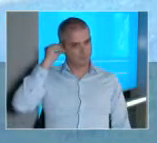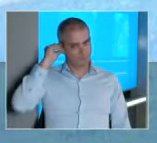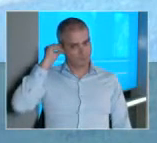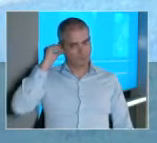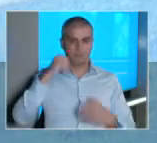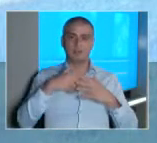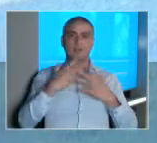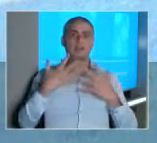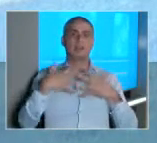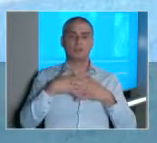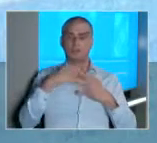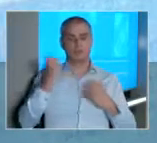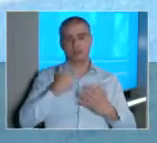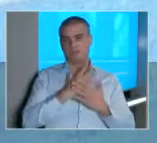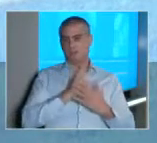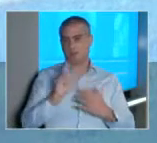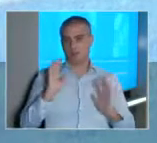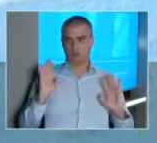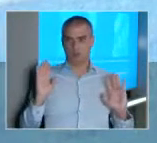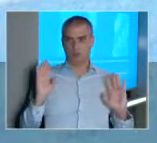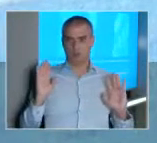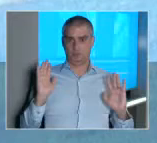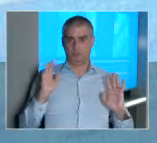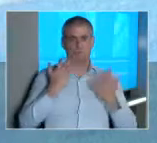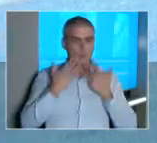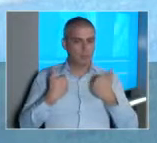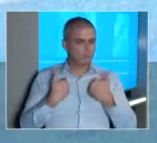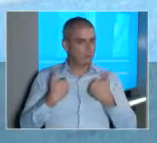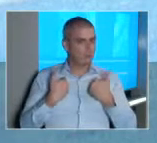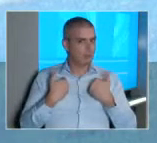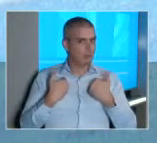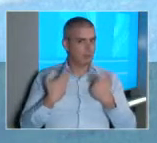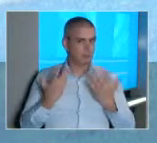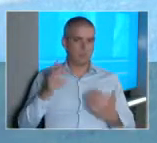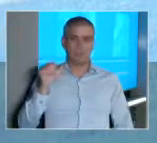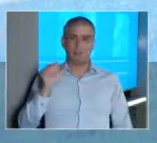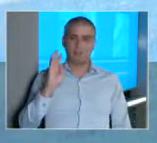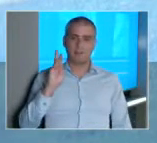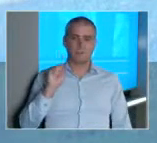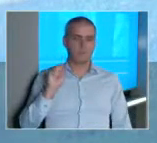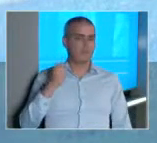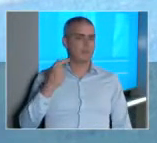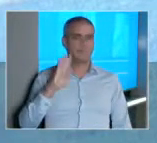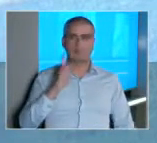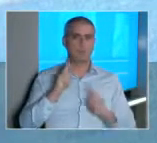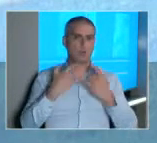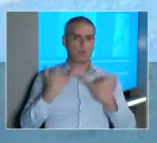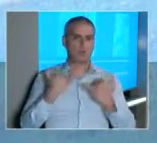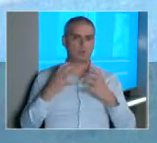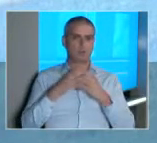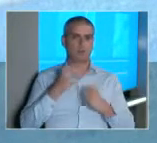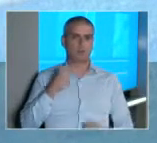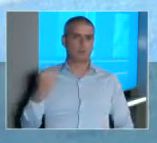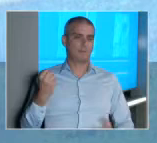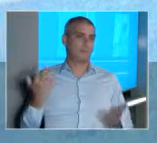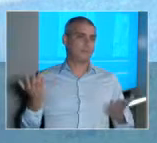באיחוד מפלגות הימין אנחנו כבר לא. אתם כבר לא. אז בואו תספר לנו, איתמר בן גביר, קודם כל, מה קורה באמת בגוש